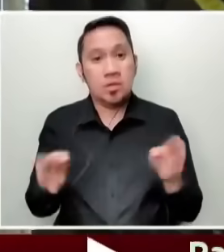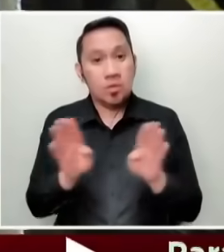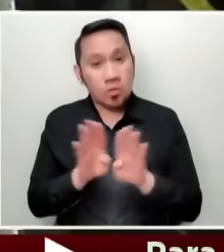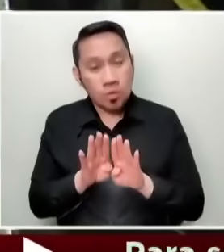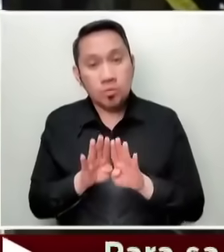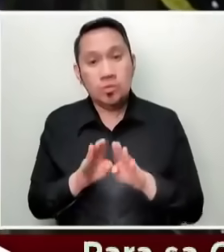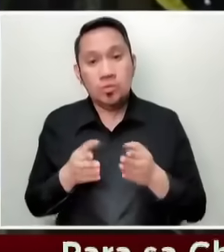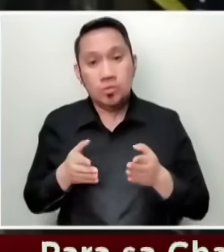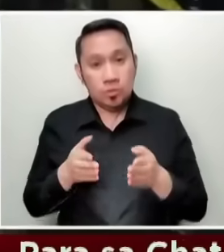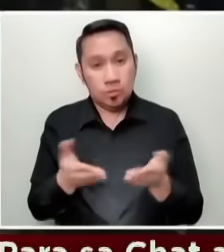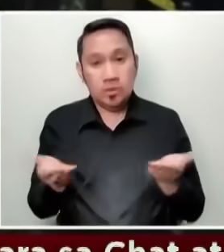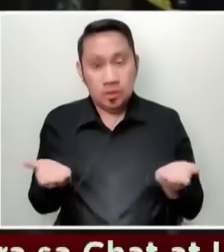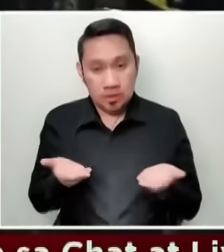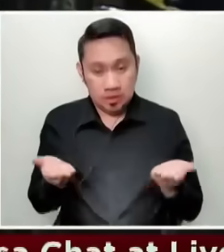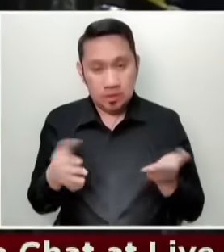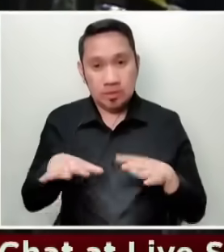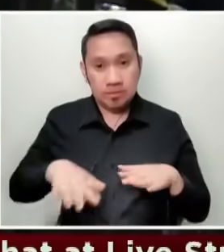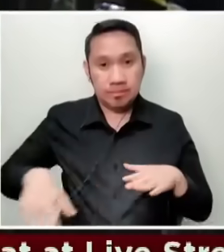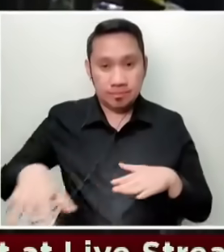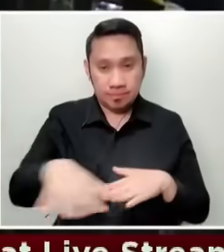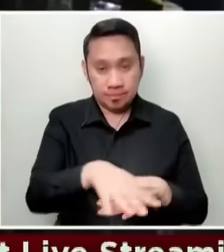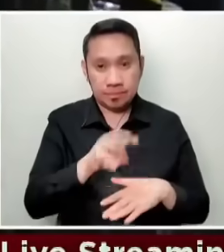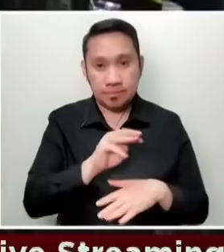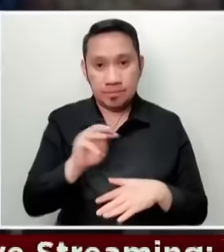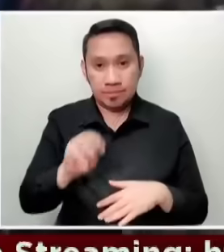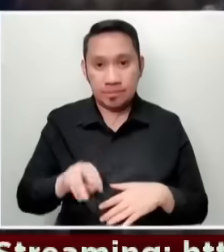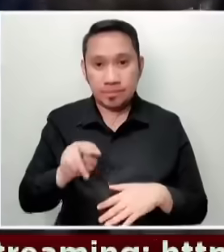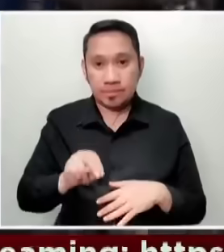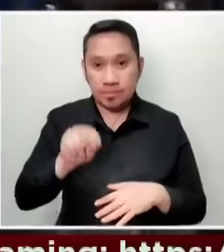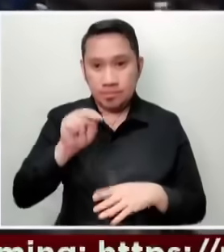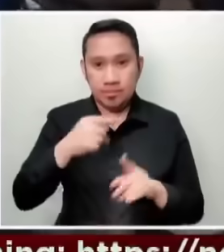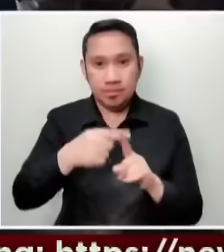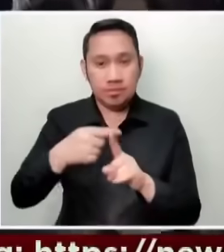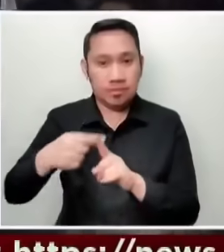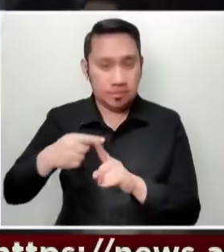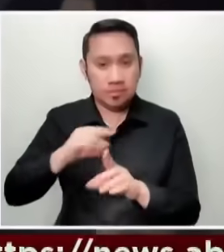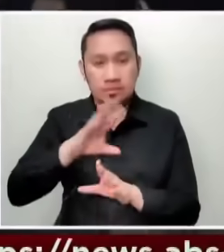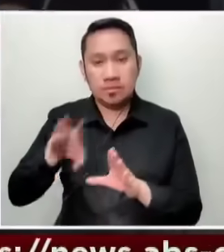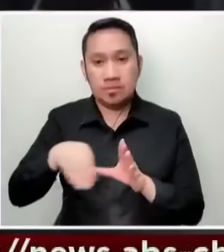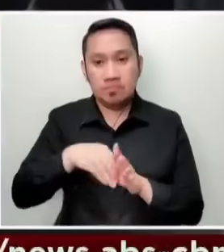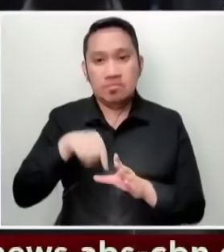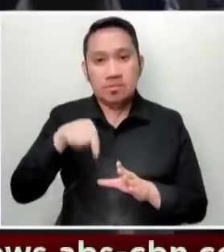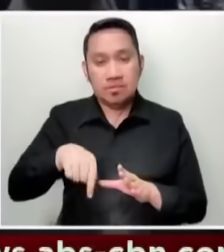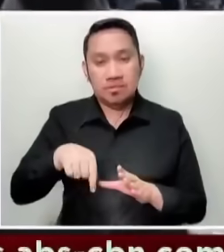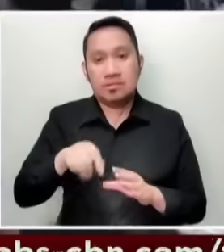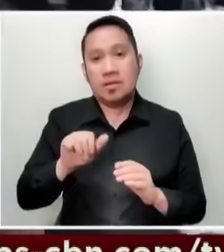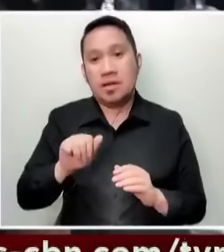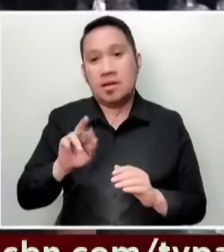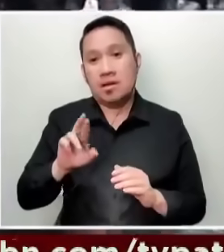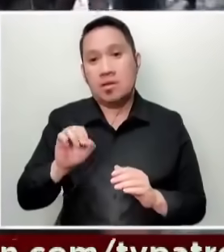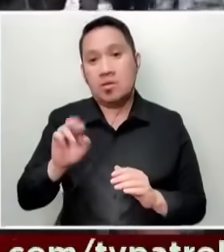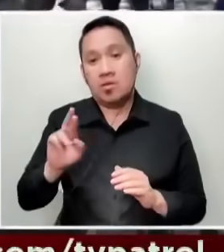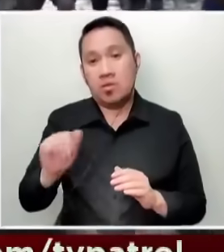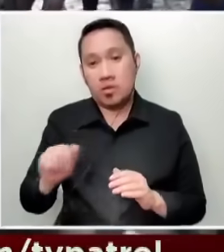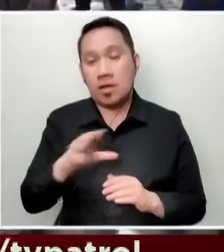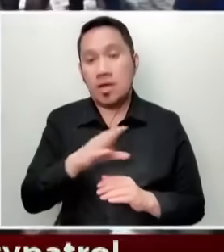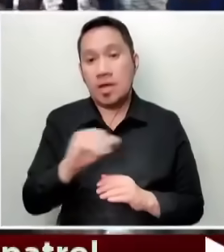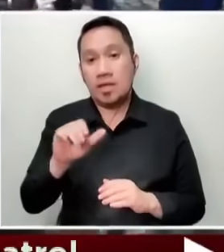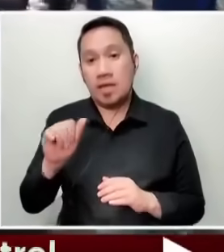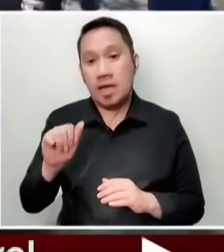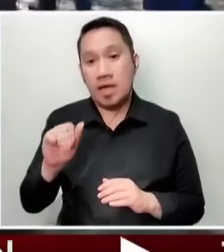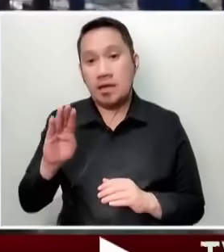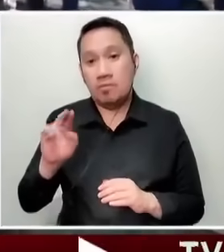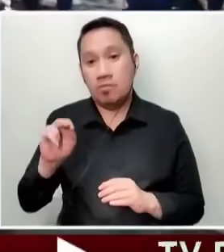kalsada dito sa paligid ng Manila North Cemetery. Kabilang dyan, itong kanto ng Aurora hanggang kanto ng A. Bonifacio